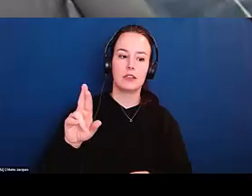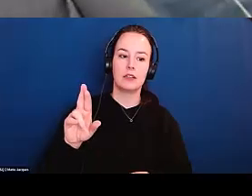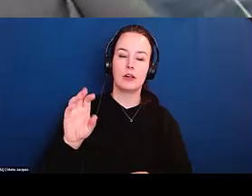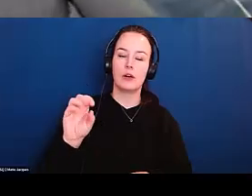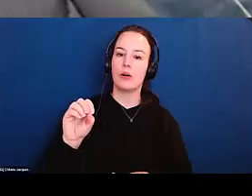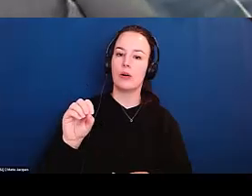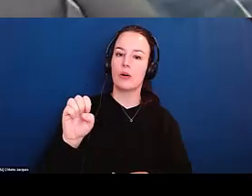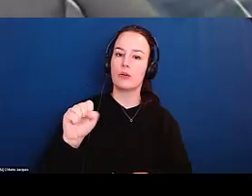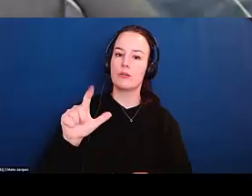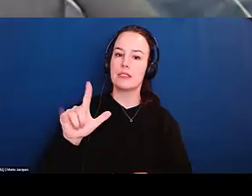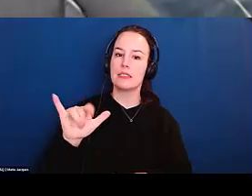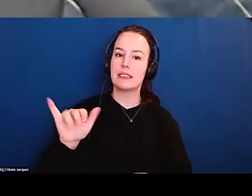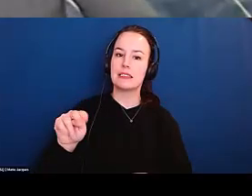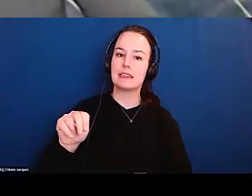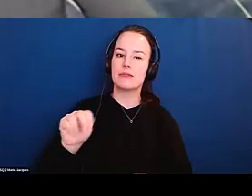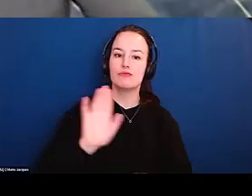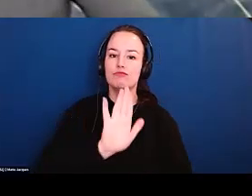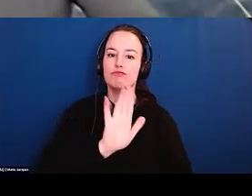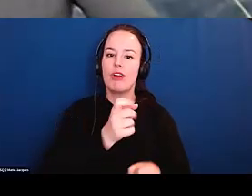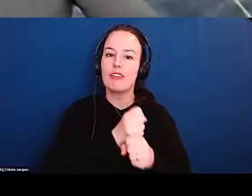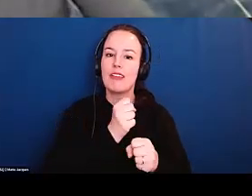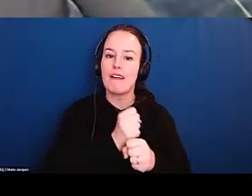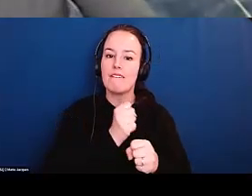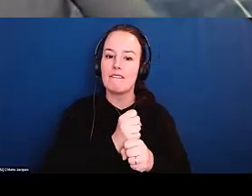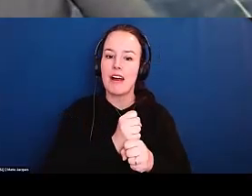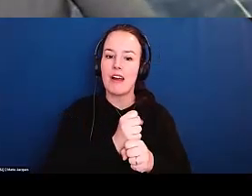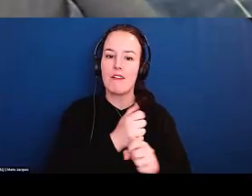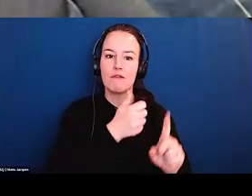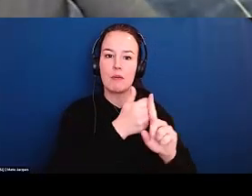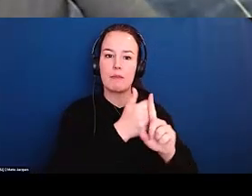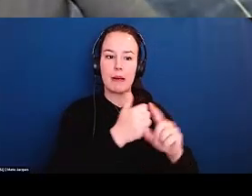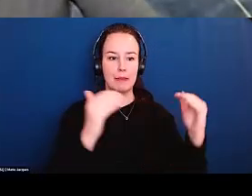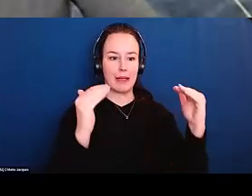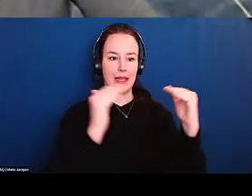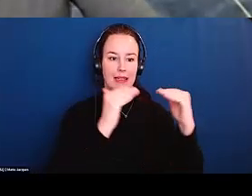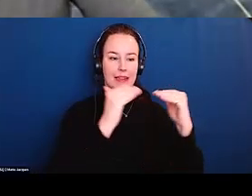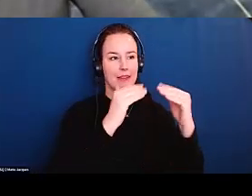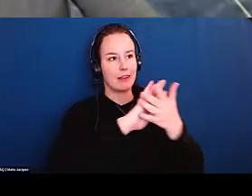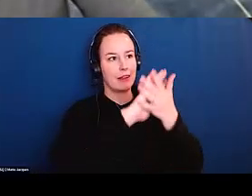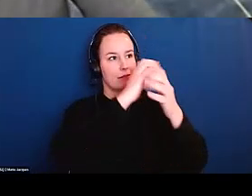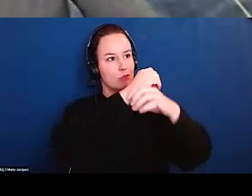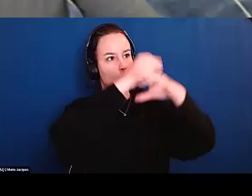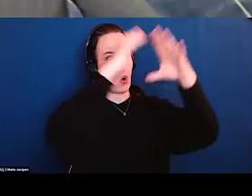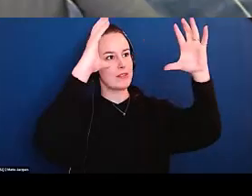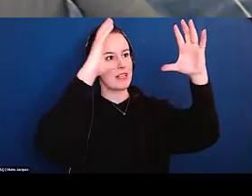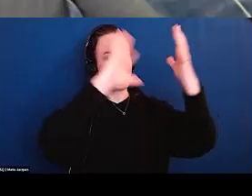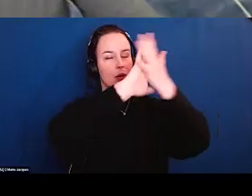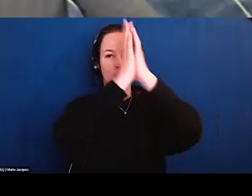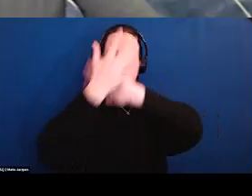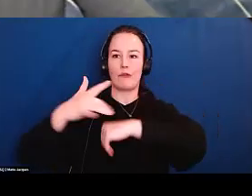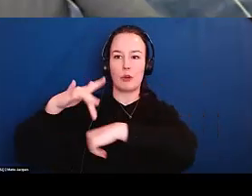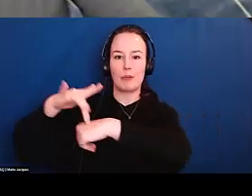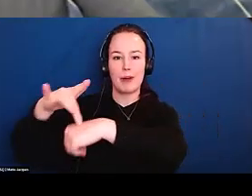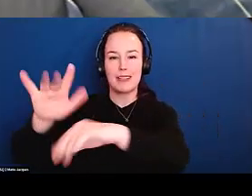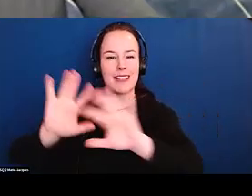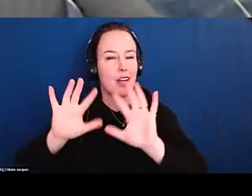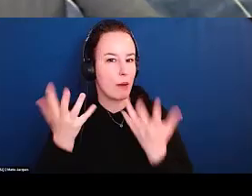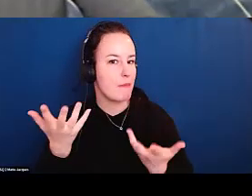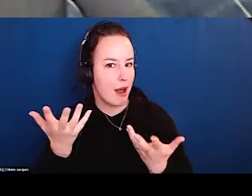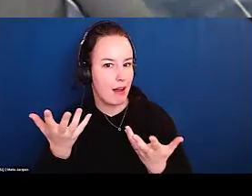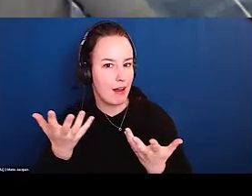euh, dans votre travail, comment est-ce que vous êtes passé de l'équité en tant que concept à l'équité en tant que